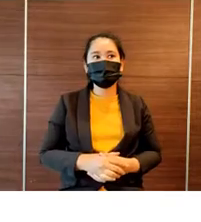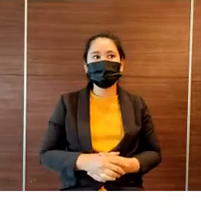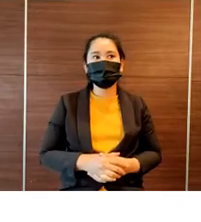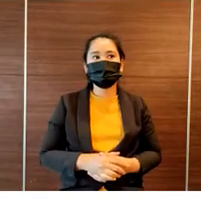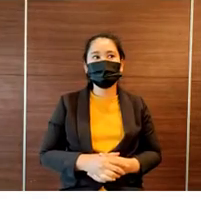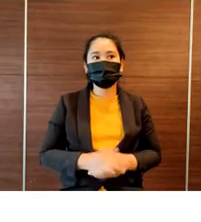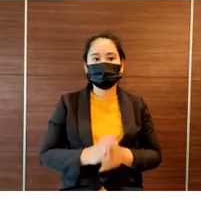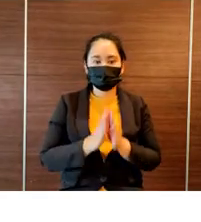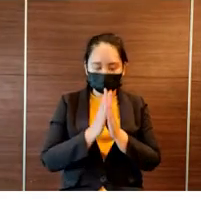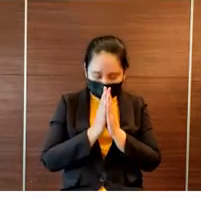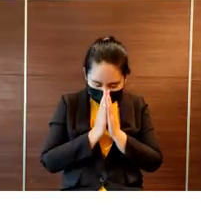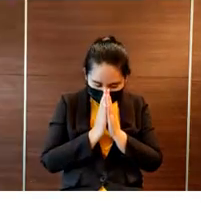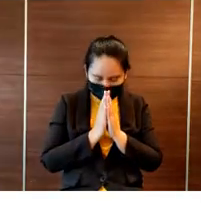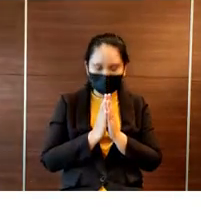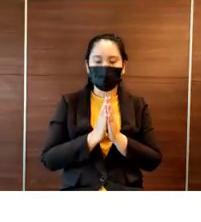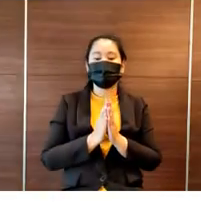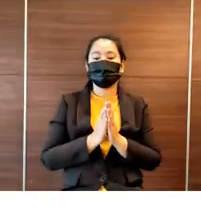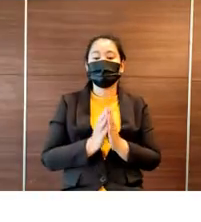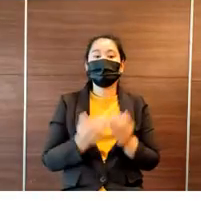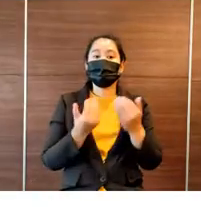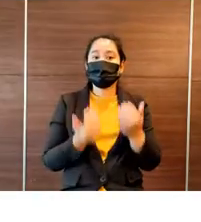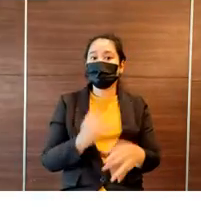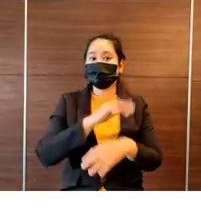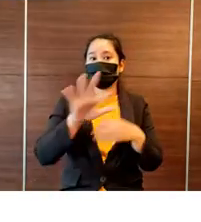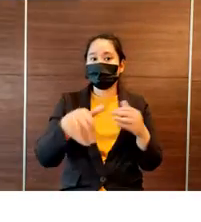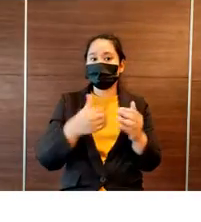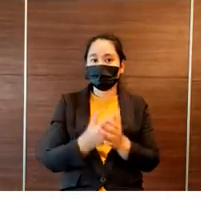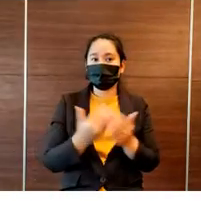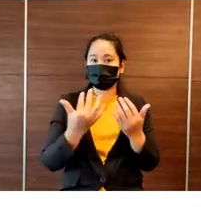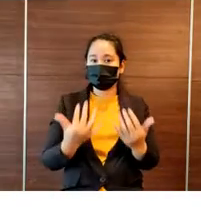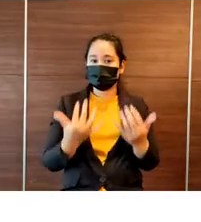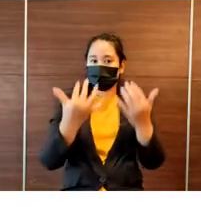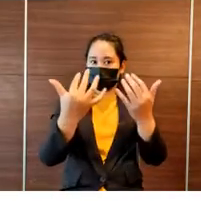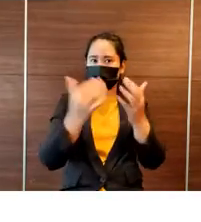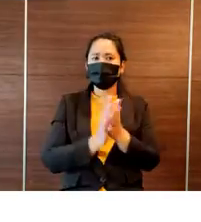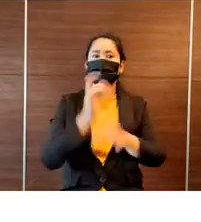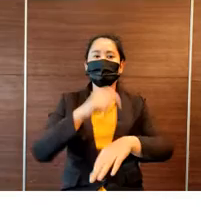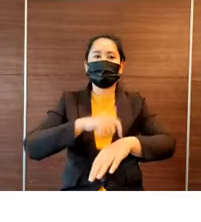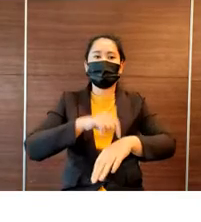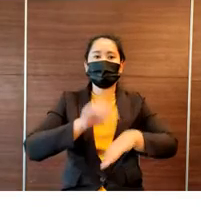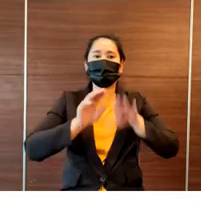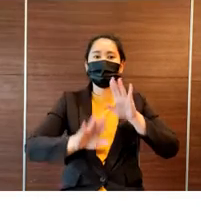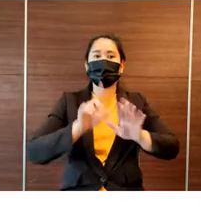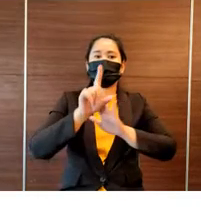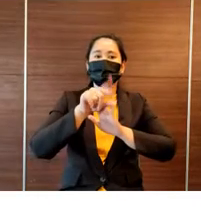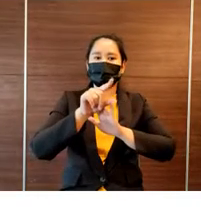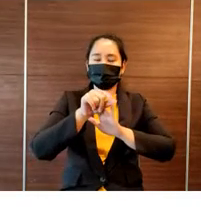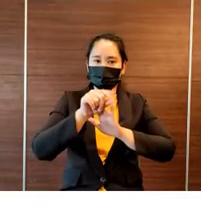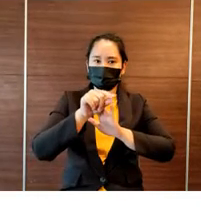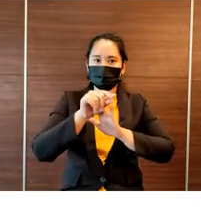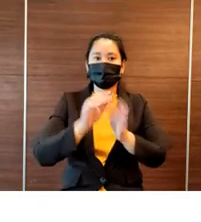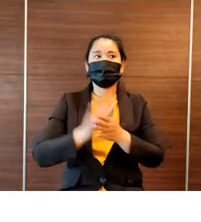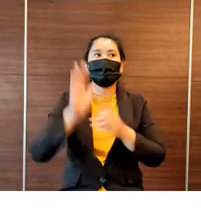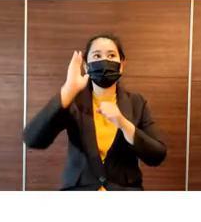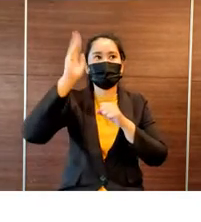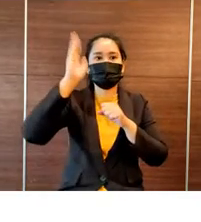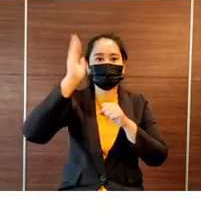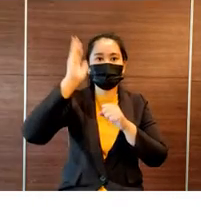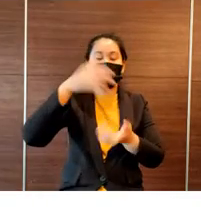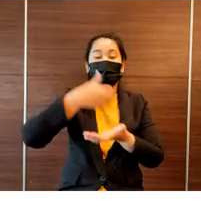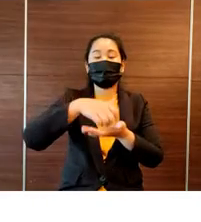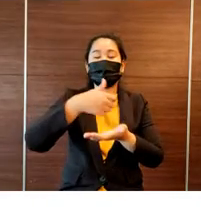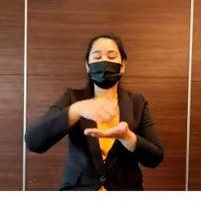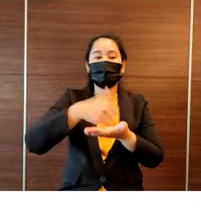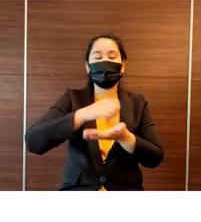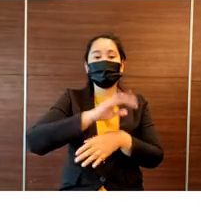า ะ ก็กราบสวัสดีทุกท่านนะคะที่อยู่ตรงนี้นะคะเดี๋ยวจ๋าก็จะมีเวลาประมาณ20นาทีนะคะที่จะลองเล่า